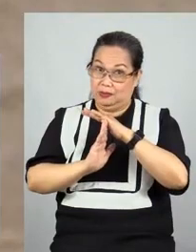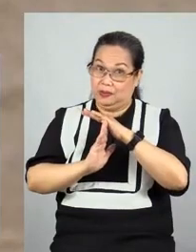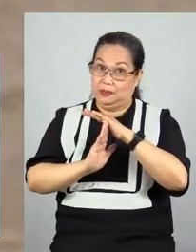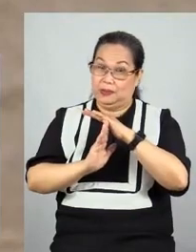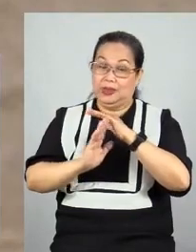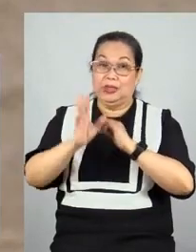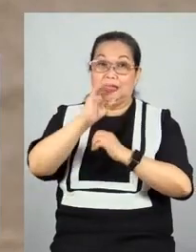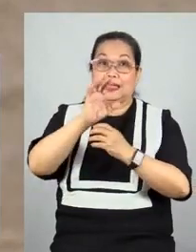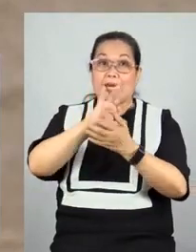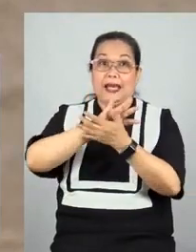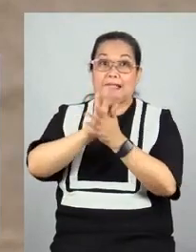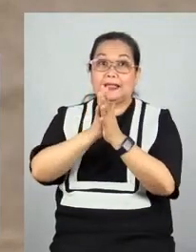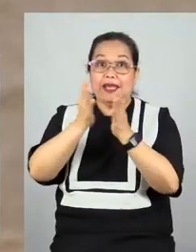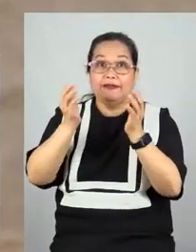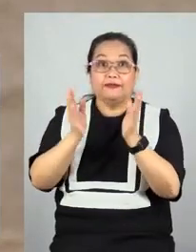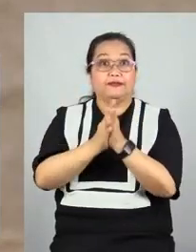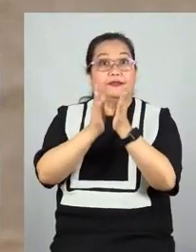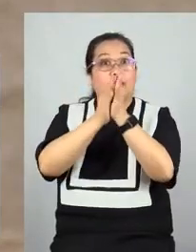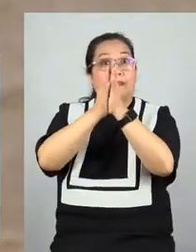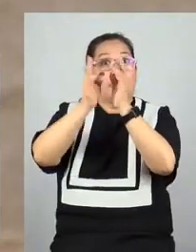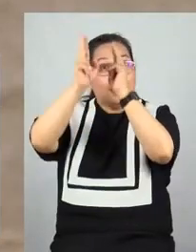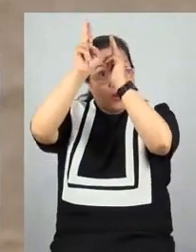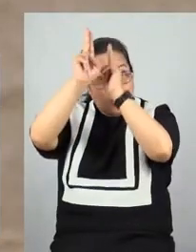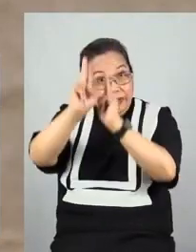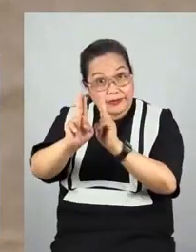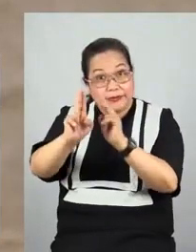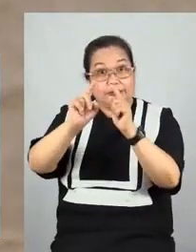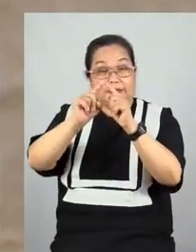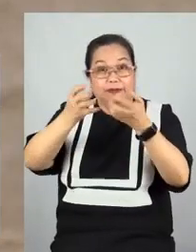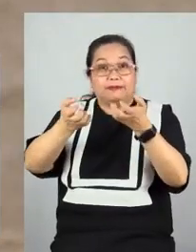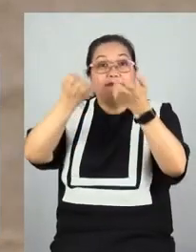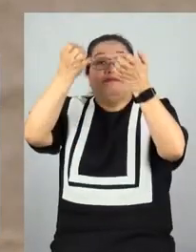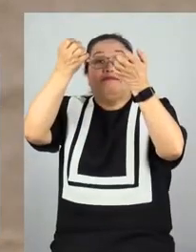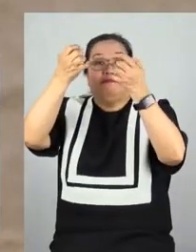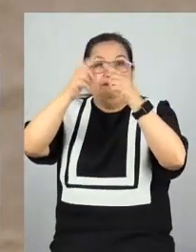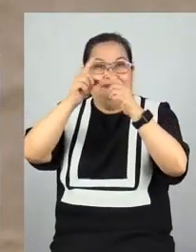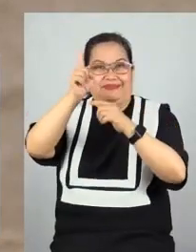at pagpaparangal kay Kristo Jesus.